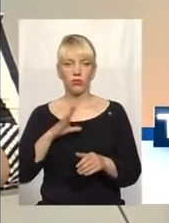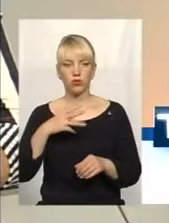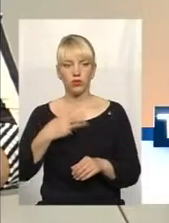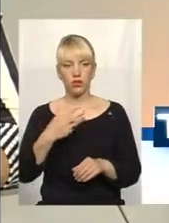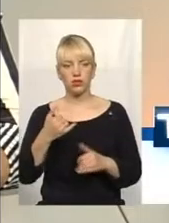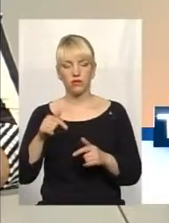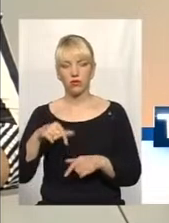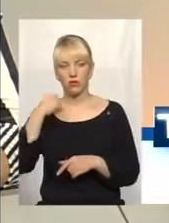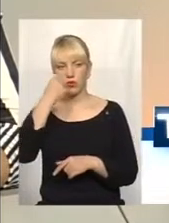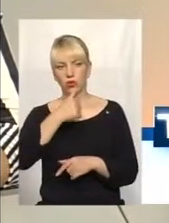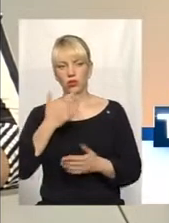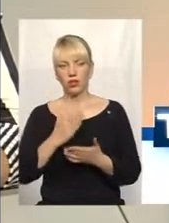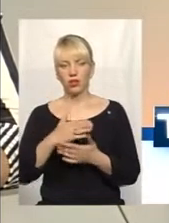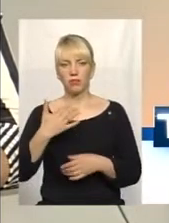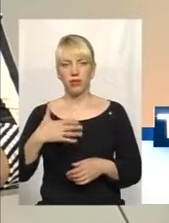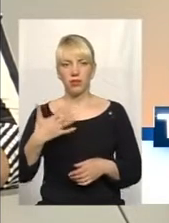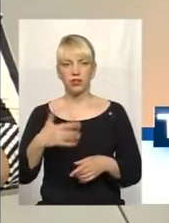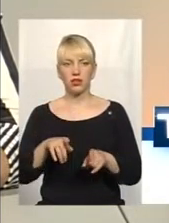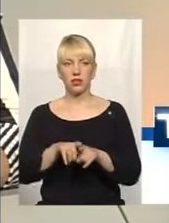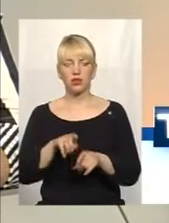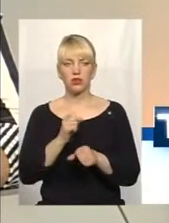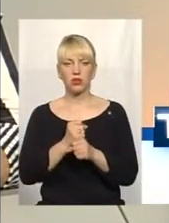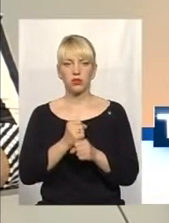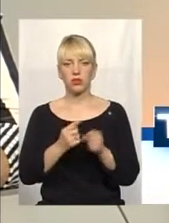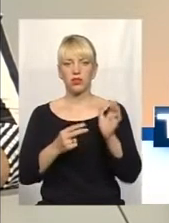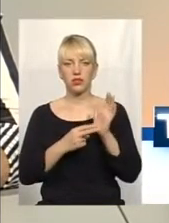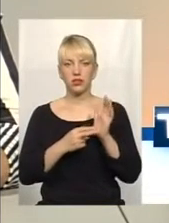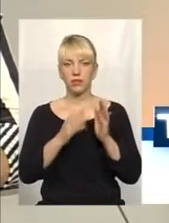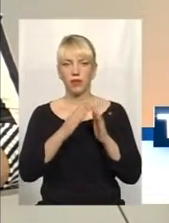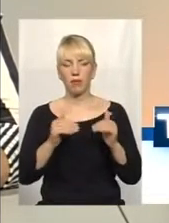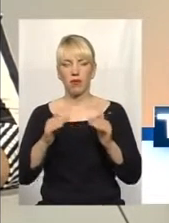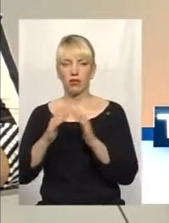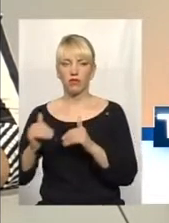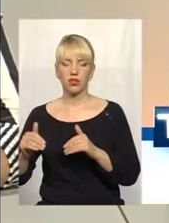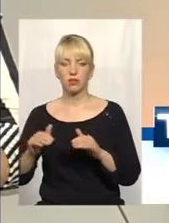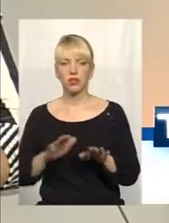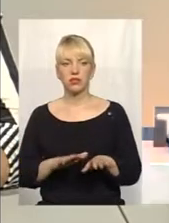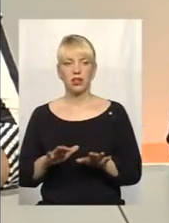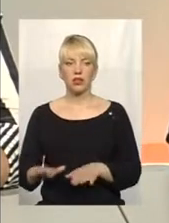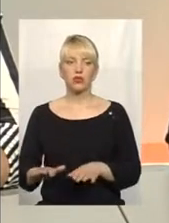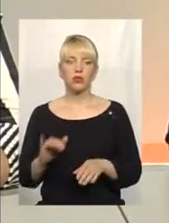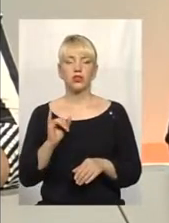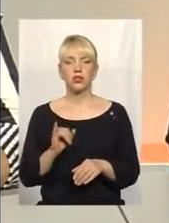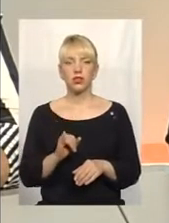вже 50. Крім того, функціонує 7 наметових містечок у нас. І